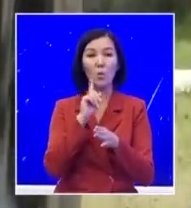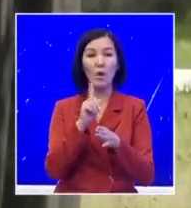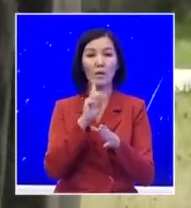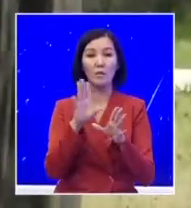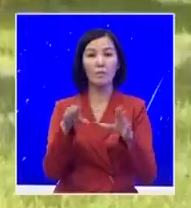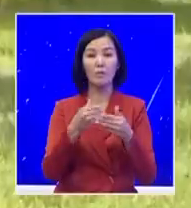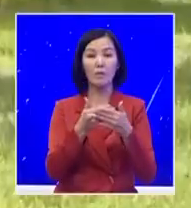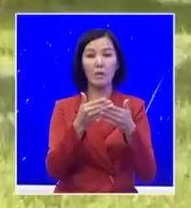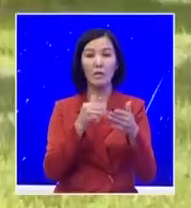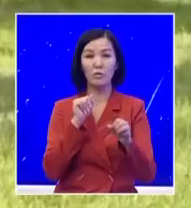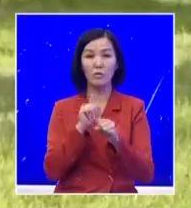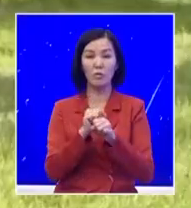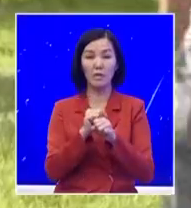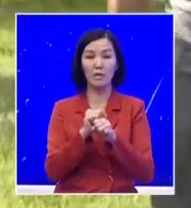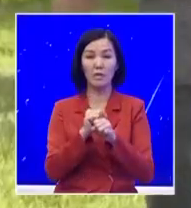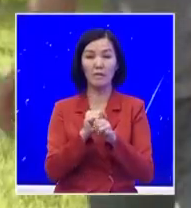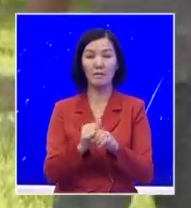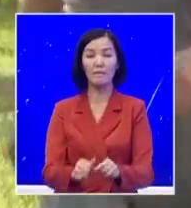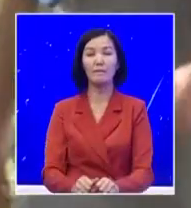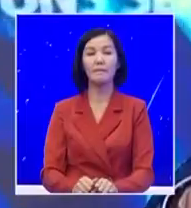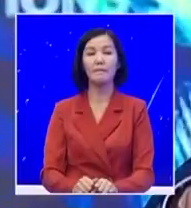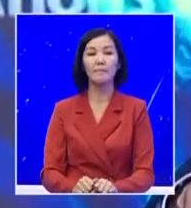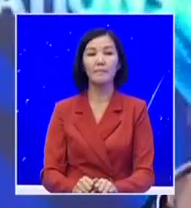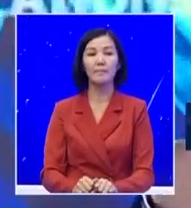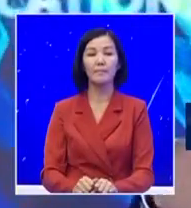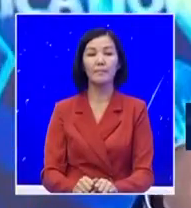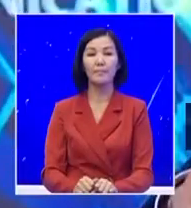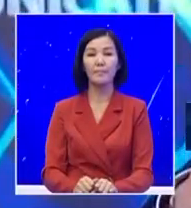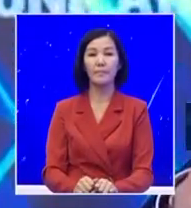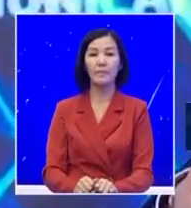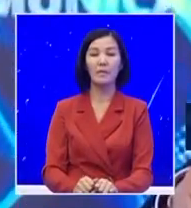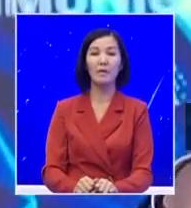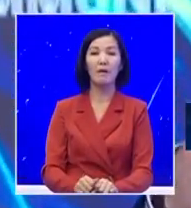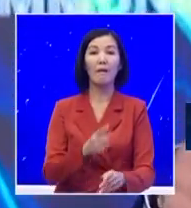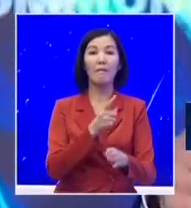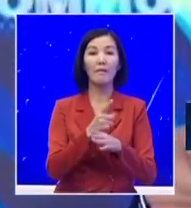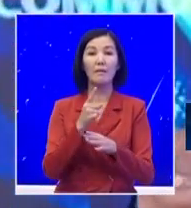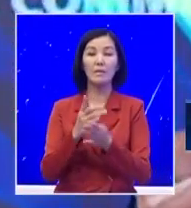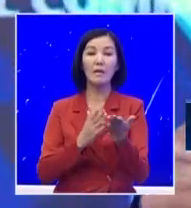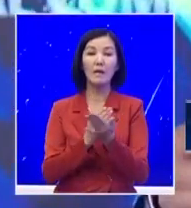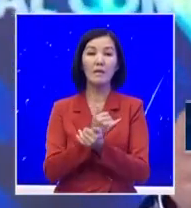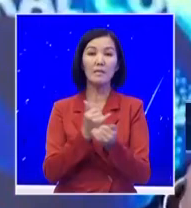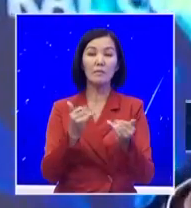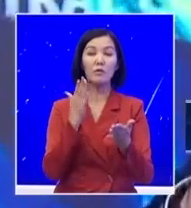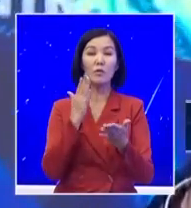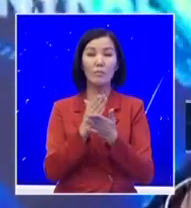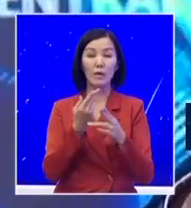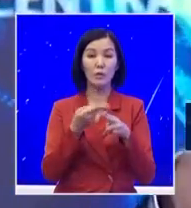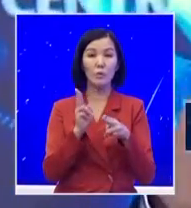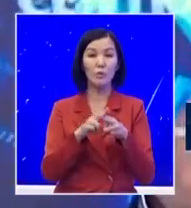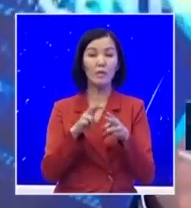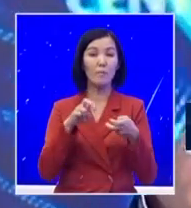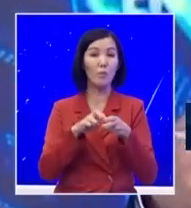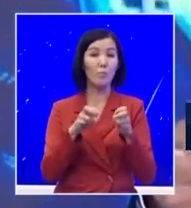төлеуді кейінге қалдыру мәселесі қарастырылып жатыр. Тыйым салынған қызмет түрлері әлі де бар. Сондықтан бұл